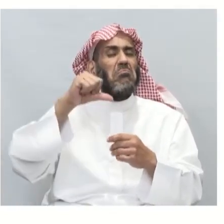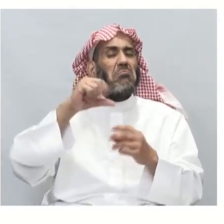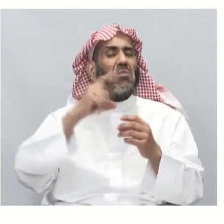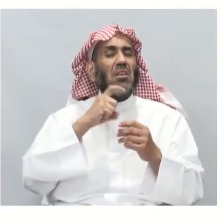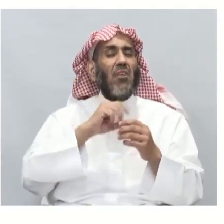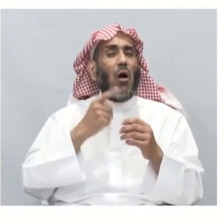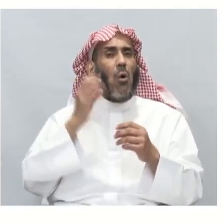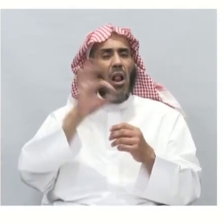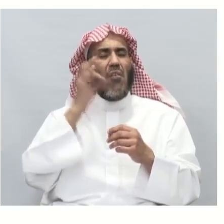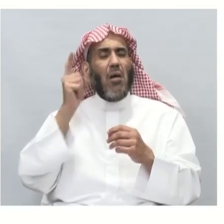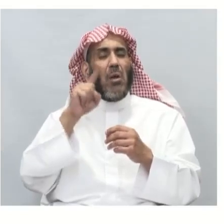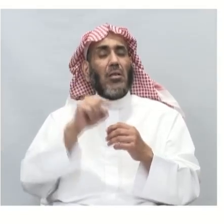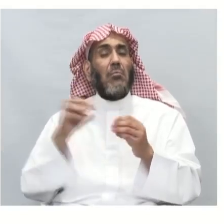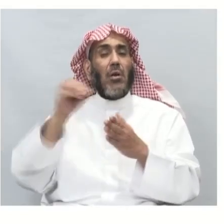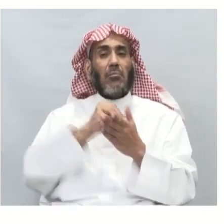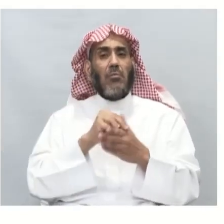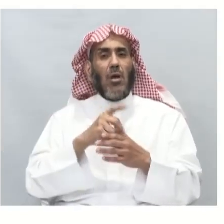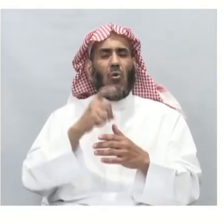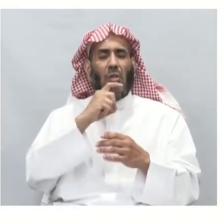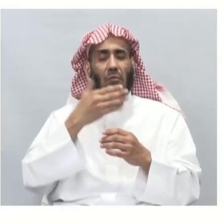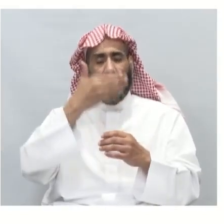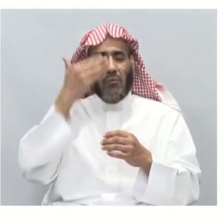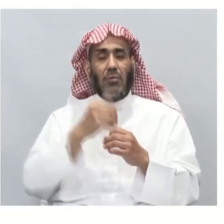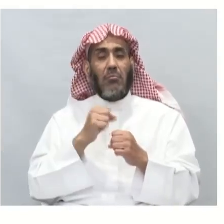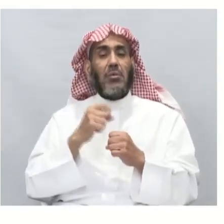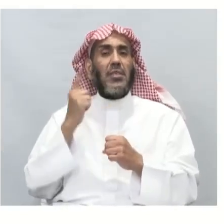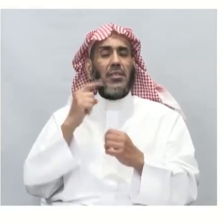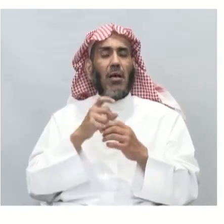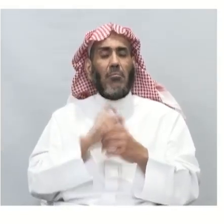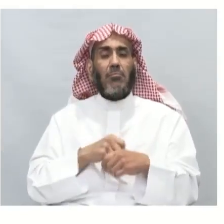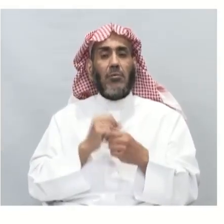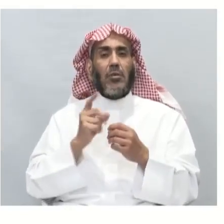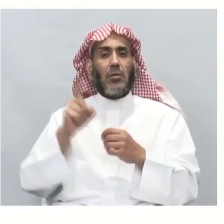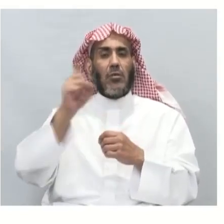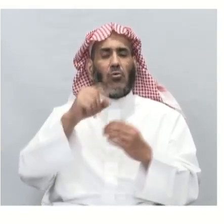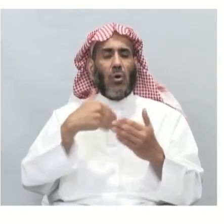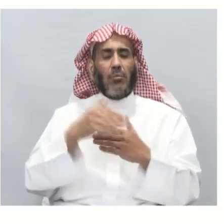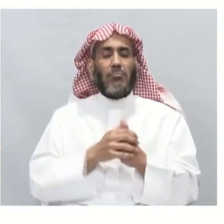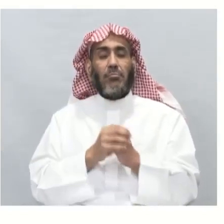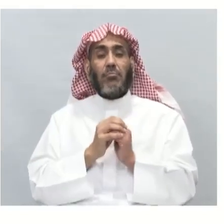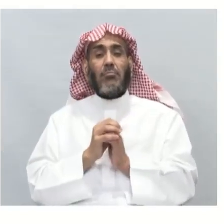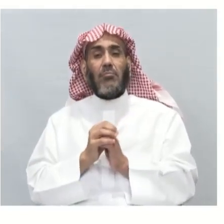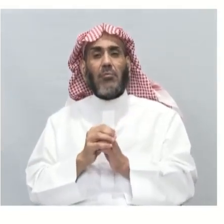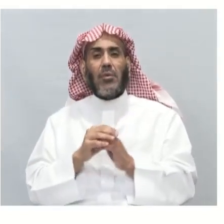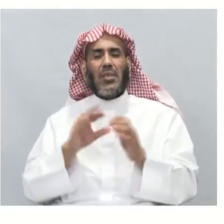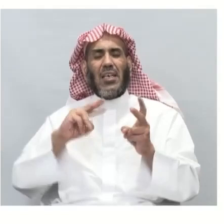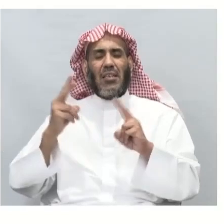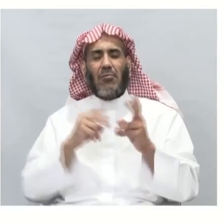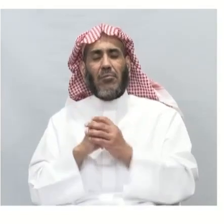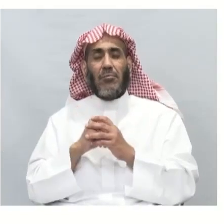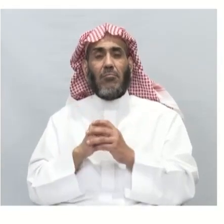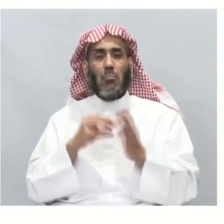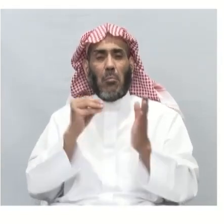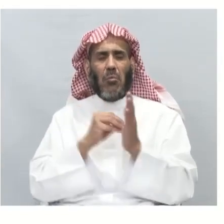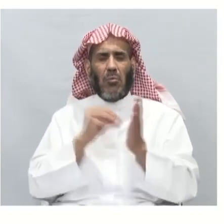الفهم الخطا من الناقل او لضعف الحفظ من السامع في السؤال الذي يليه يقول يختلف